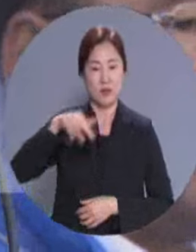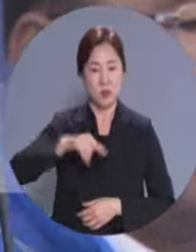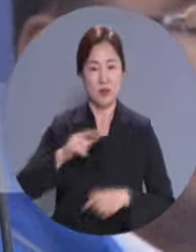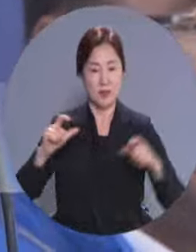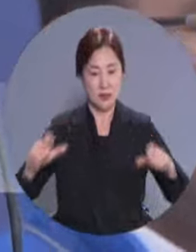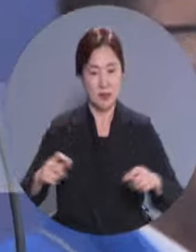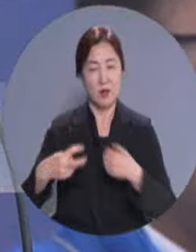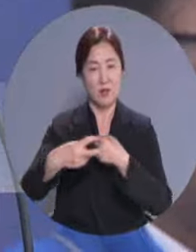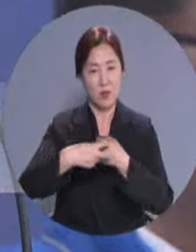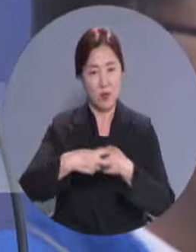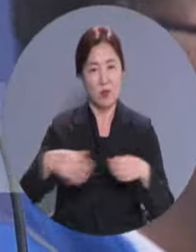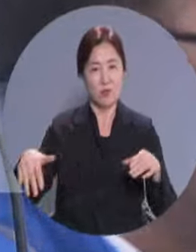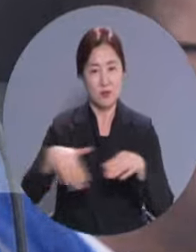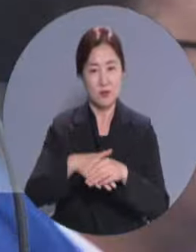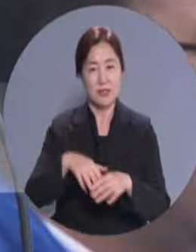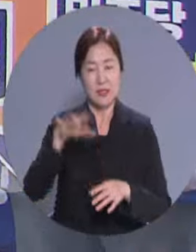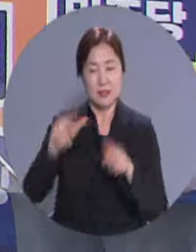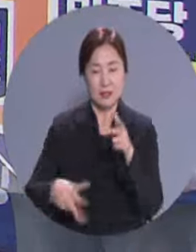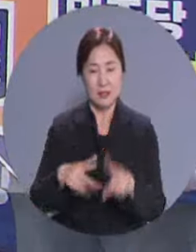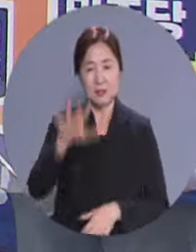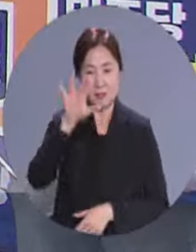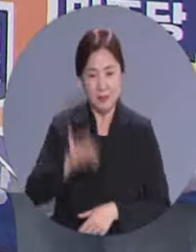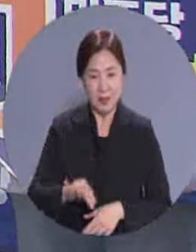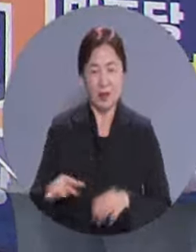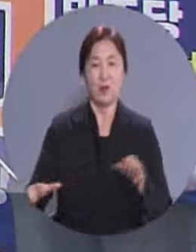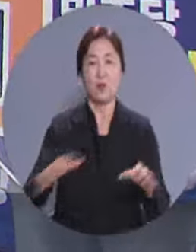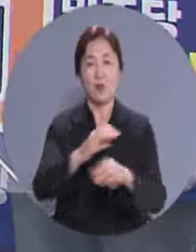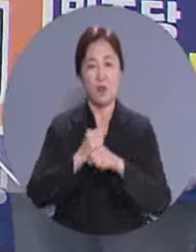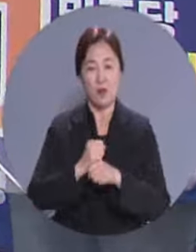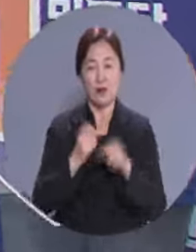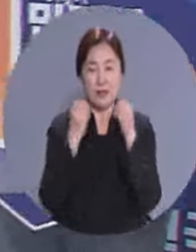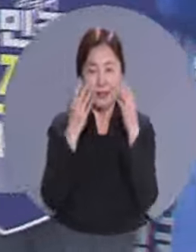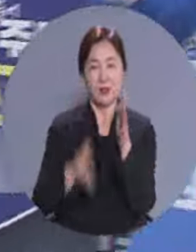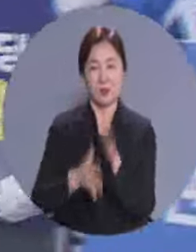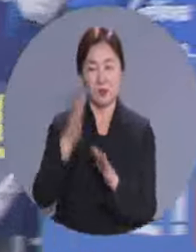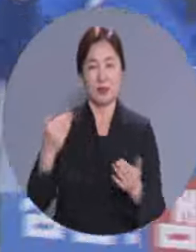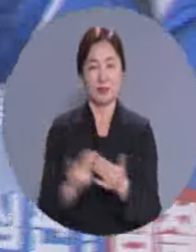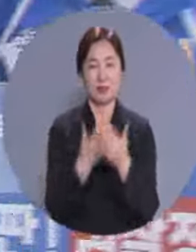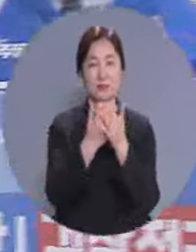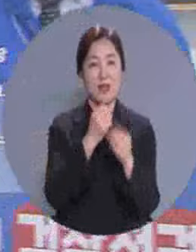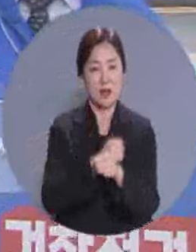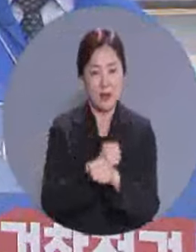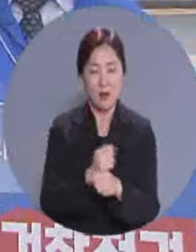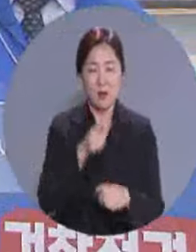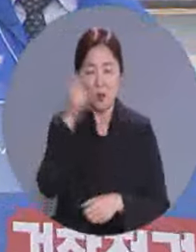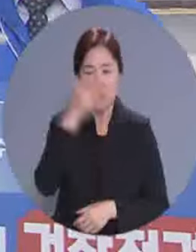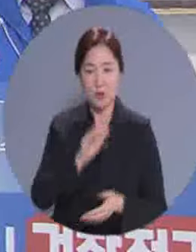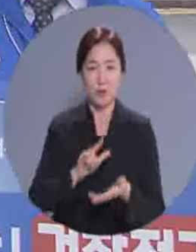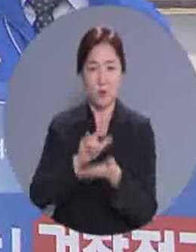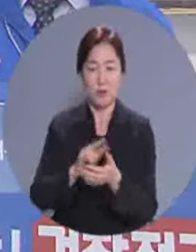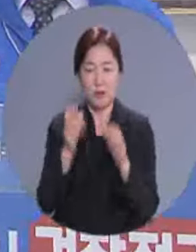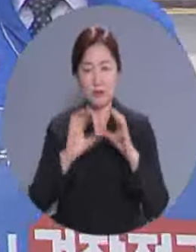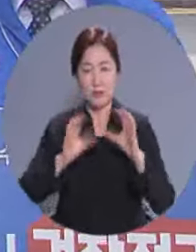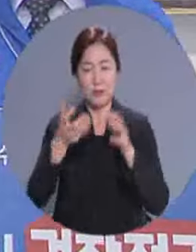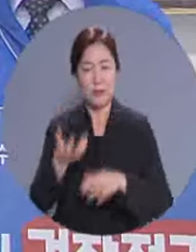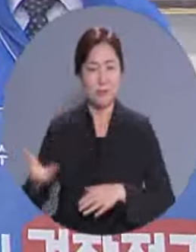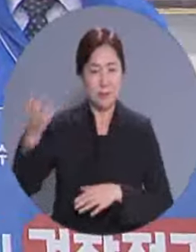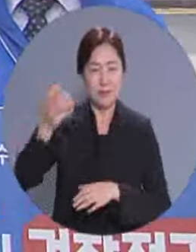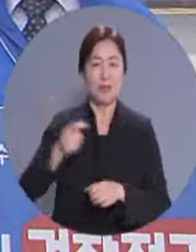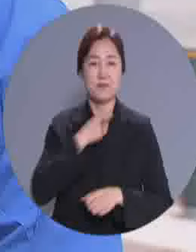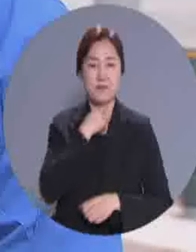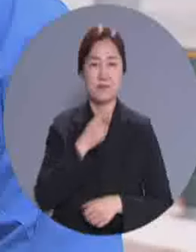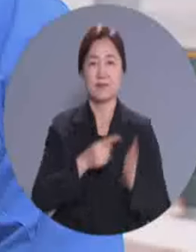의료와 문화, 산업이 어우러진 복합신도시로 육성하고 여수공항을 국제공항으로 만들겠다는 포부도